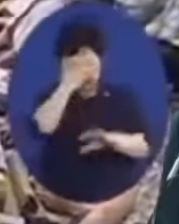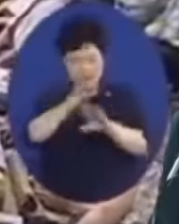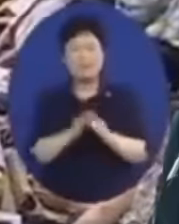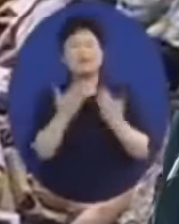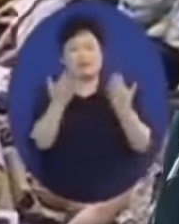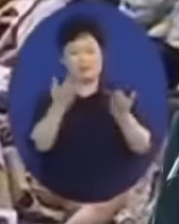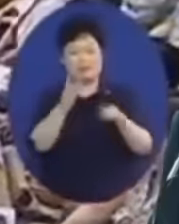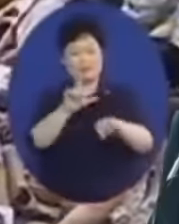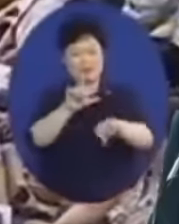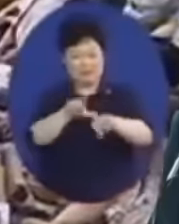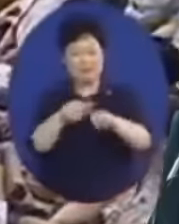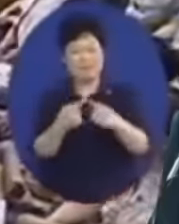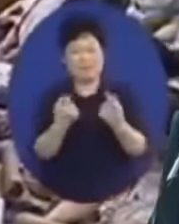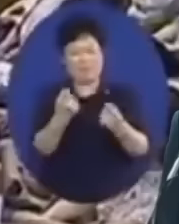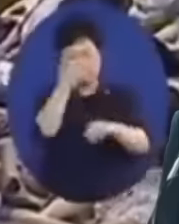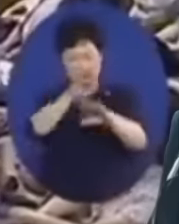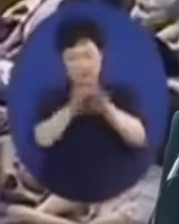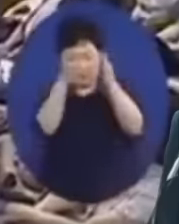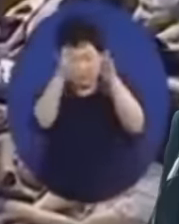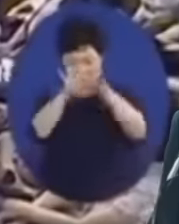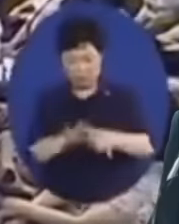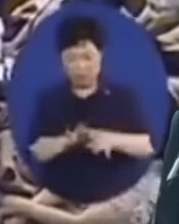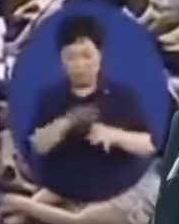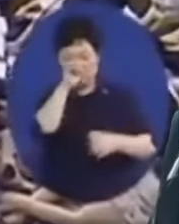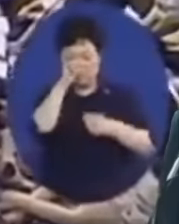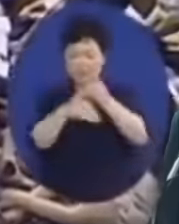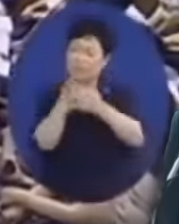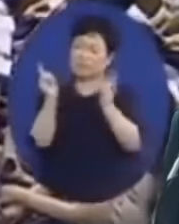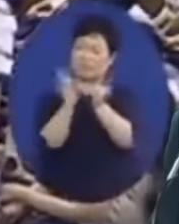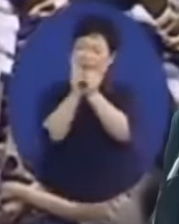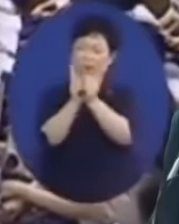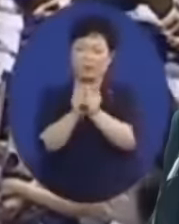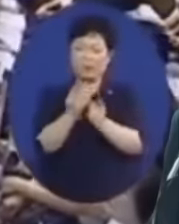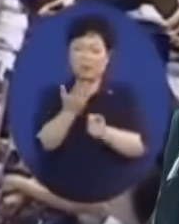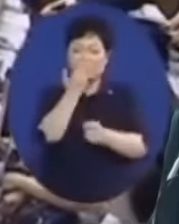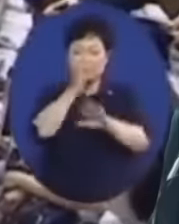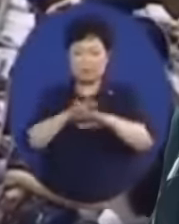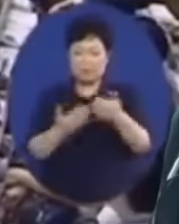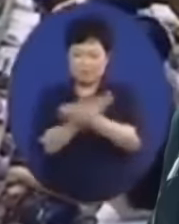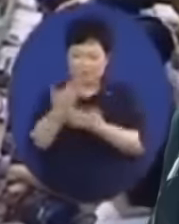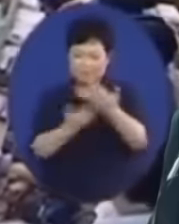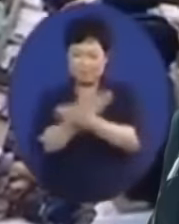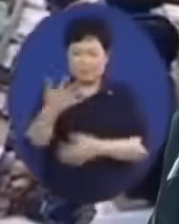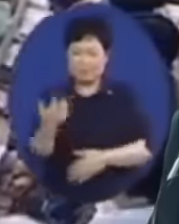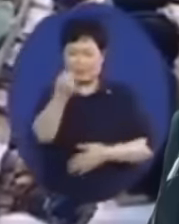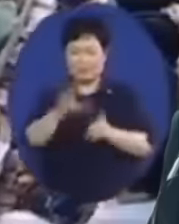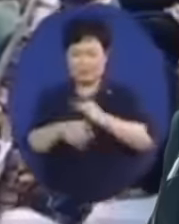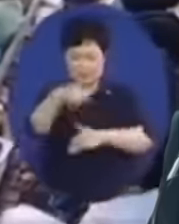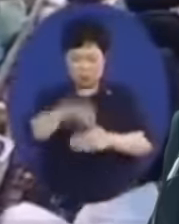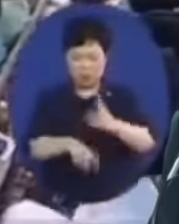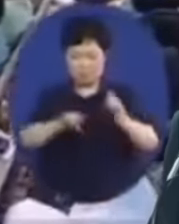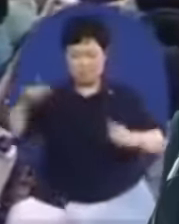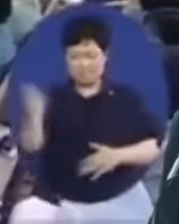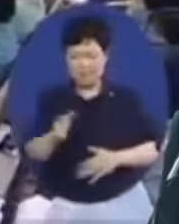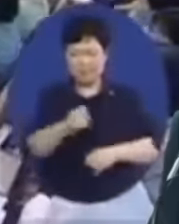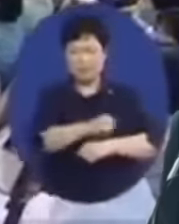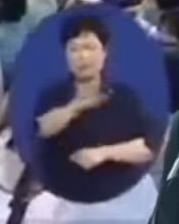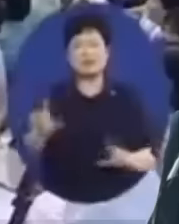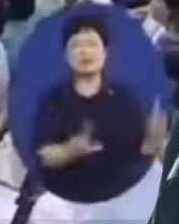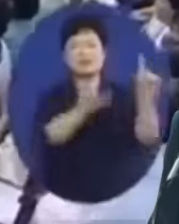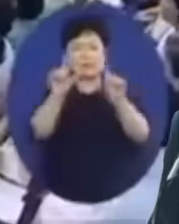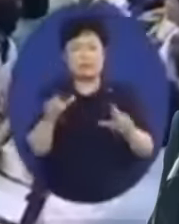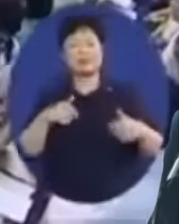때인 것입니다. 예배를 통해서 좋으신 하나님을 만나고 또 성도 간의 교제를 나눌 때 우리의 속사람은 강해지고 우리의